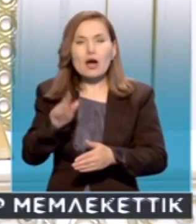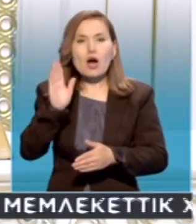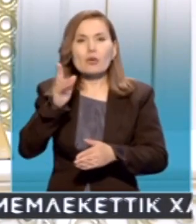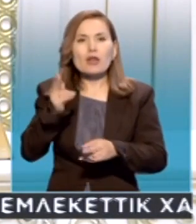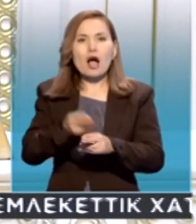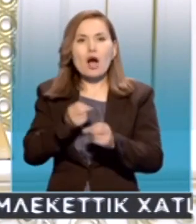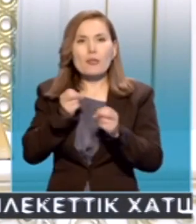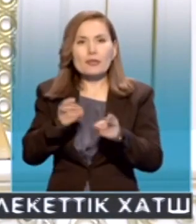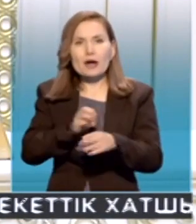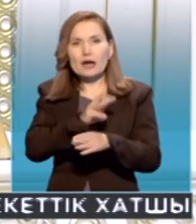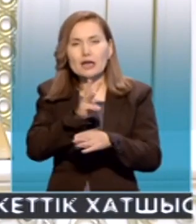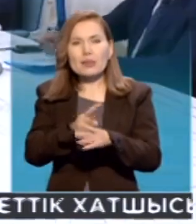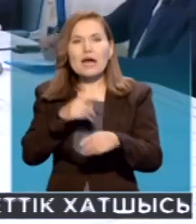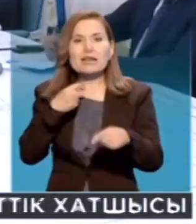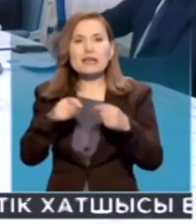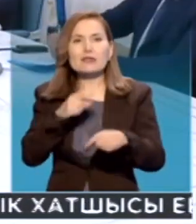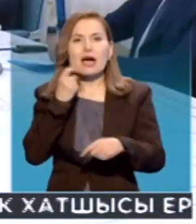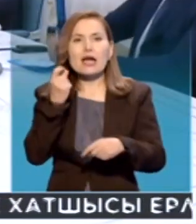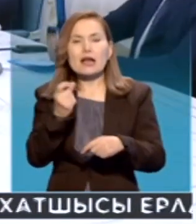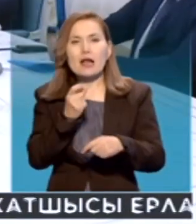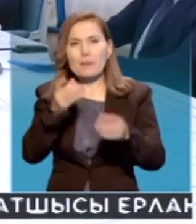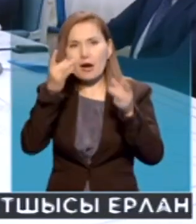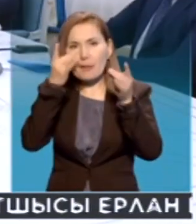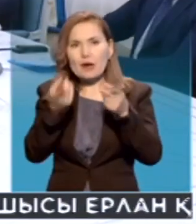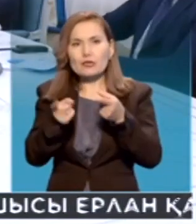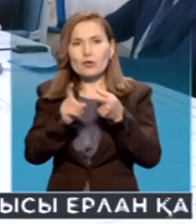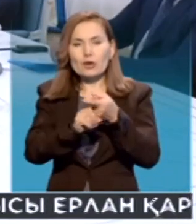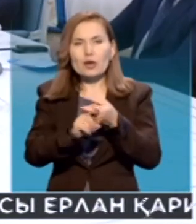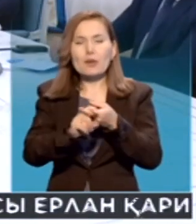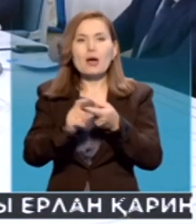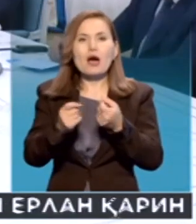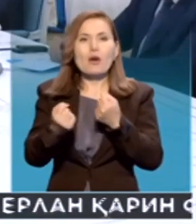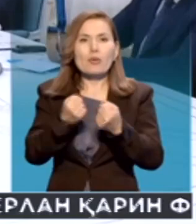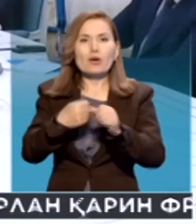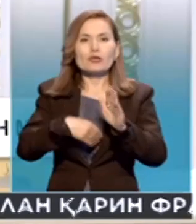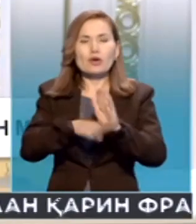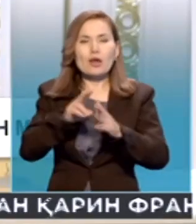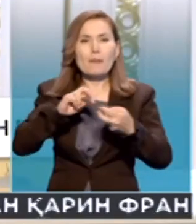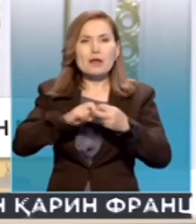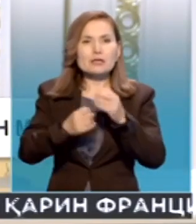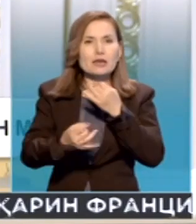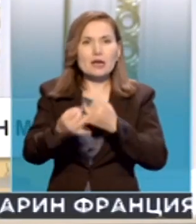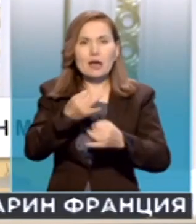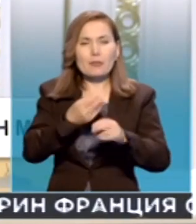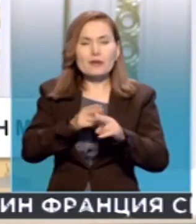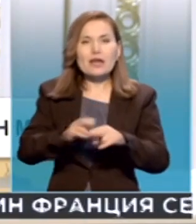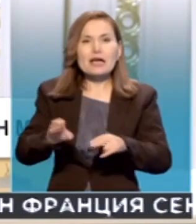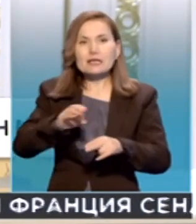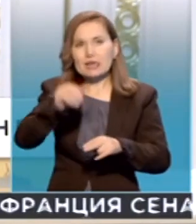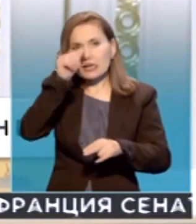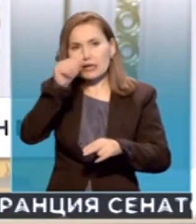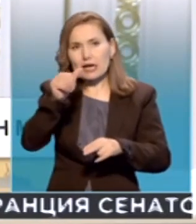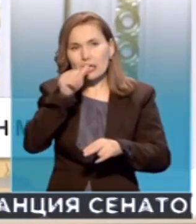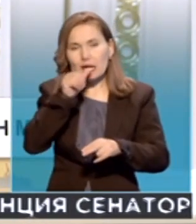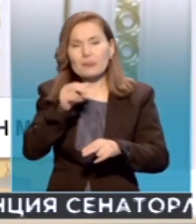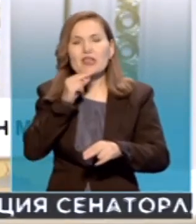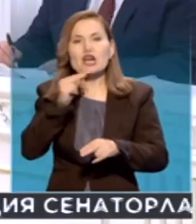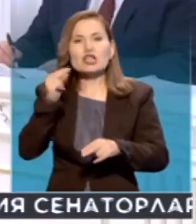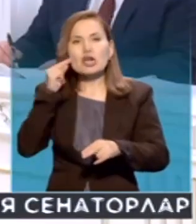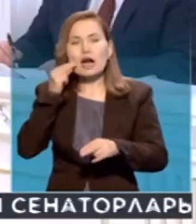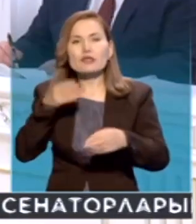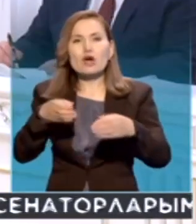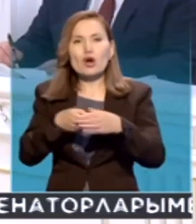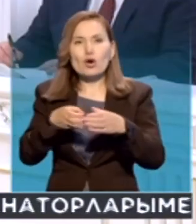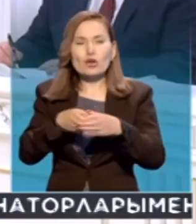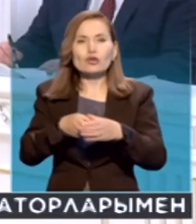ету, сауда-экономикалық және мәдени-гуманитарлық байланыстарды нығайту сияқты мәселелер талқыланды. Қыркүйекте Самарқандта Шанхай ынтымақтастық ұйымына